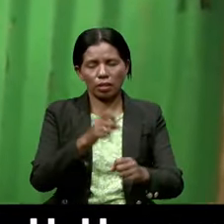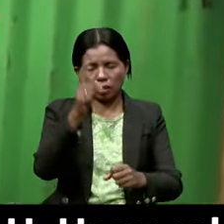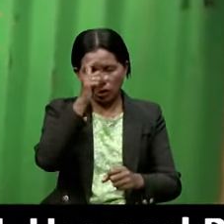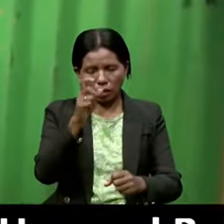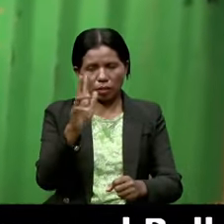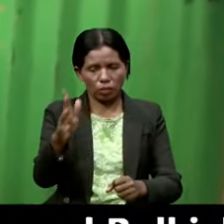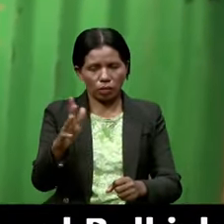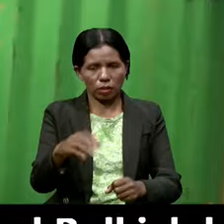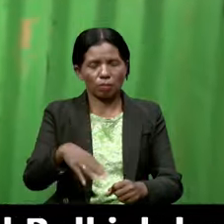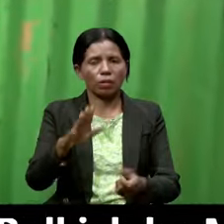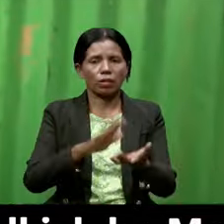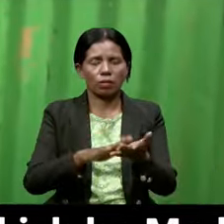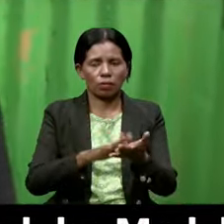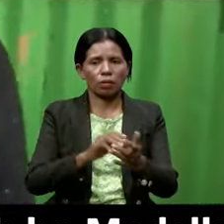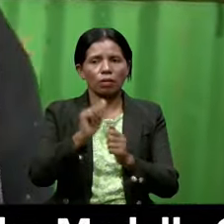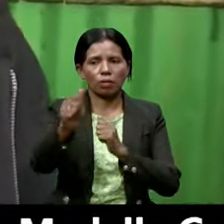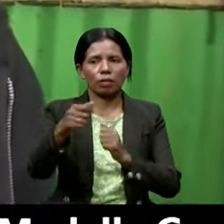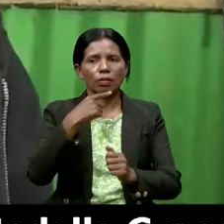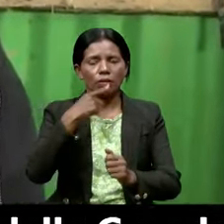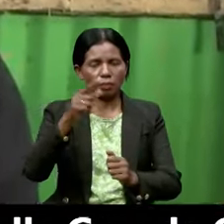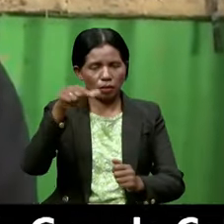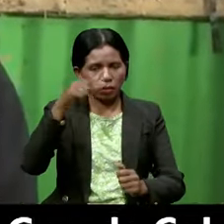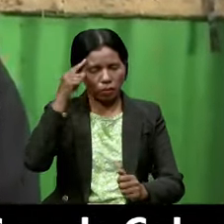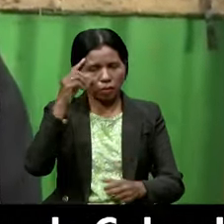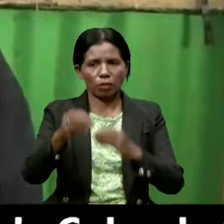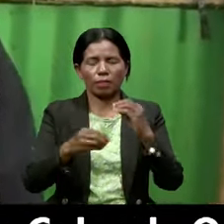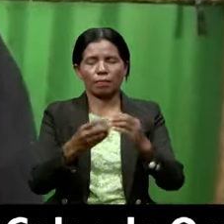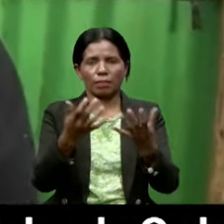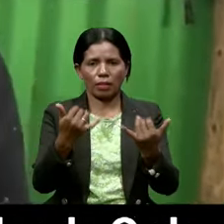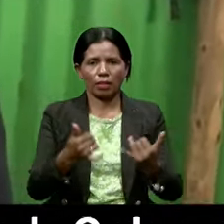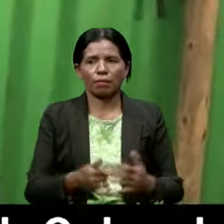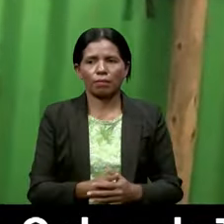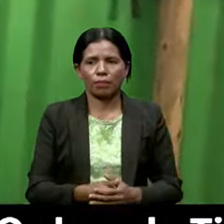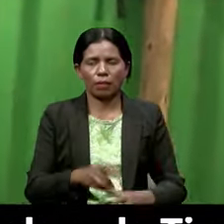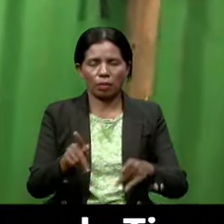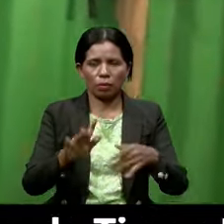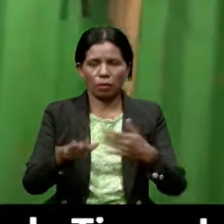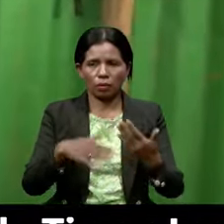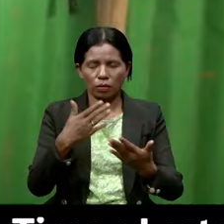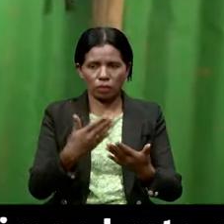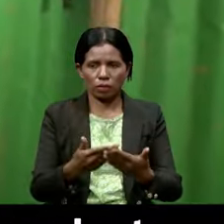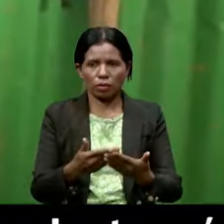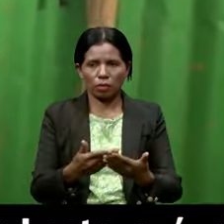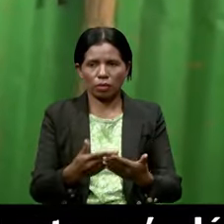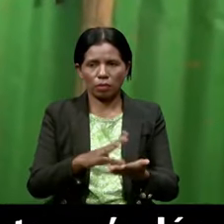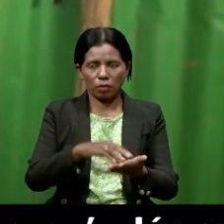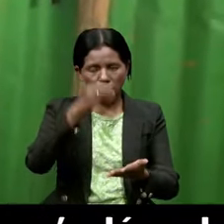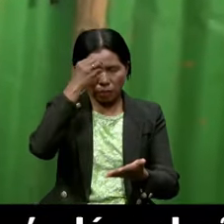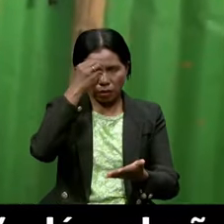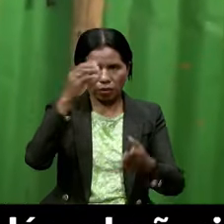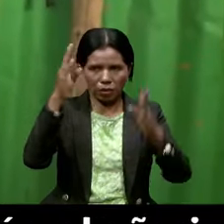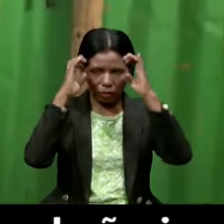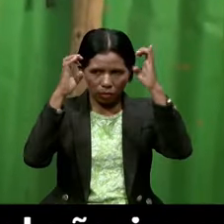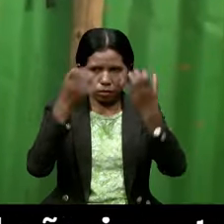distanza do recomenda hela ba governo kata ka agora ne e ma hoto hoto aprende